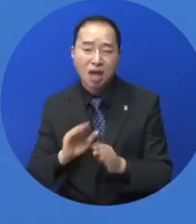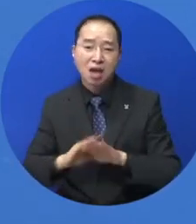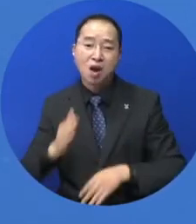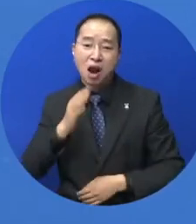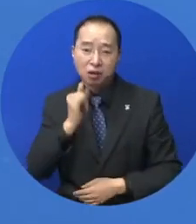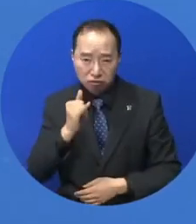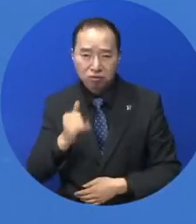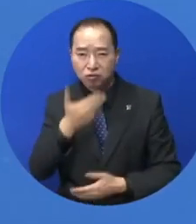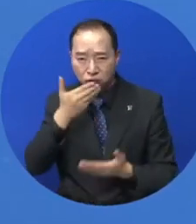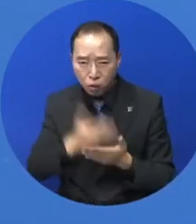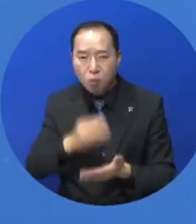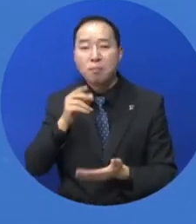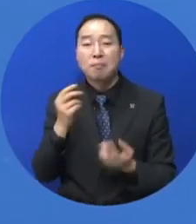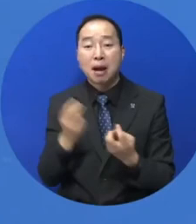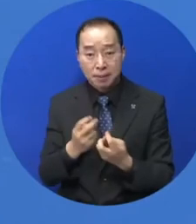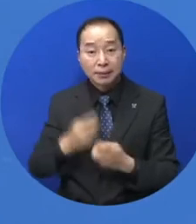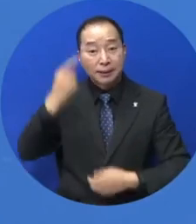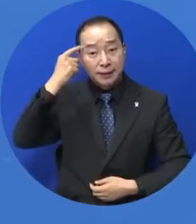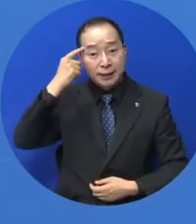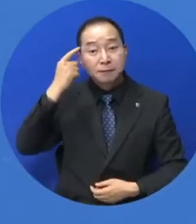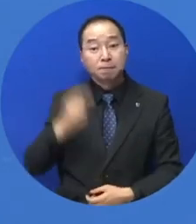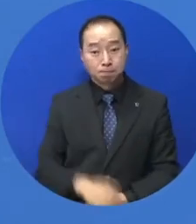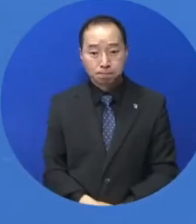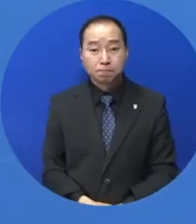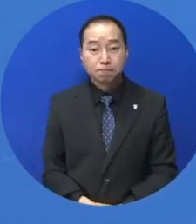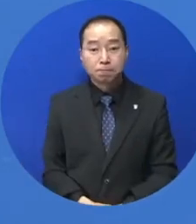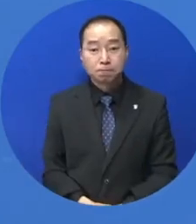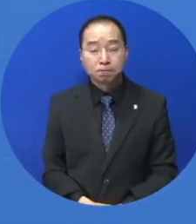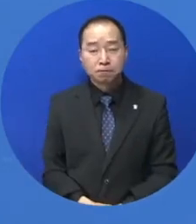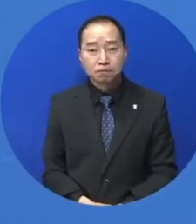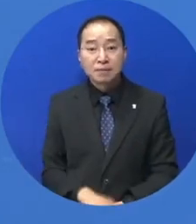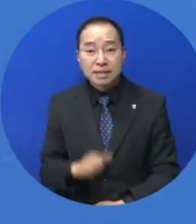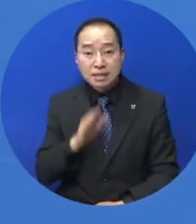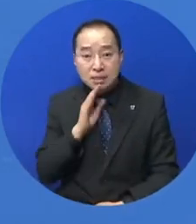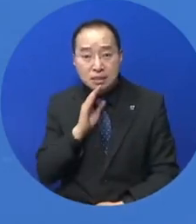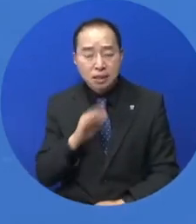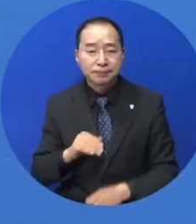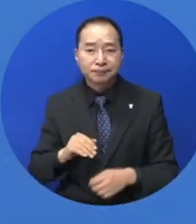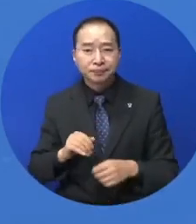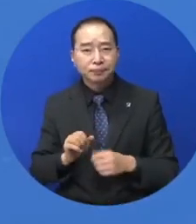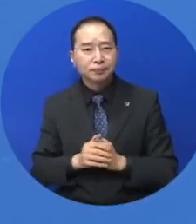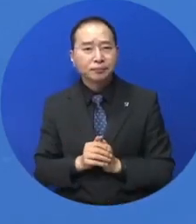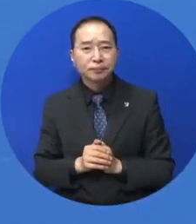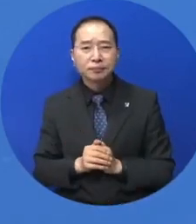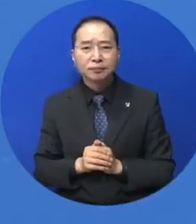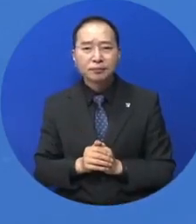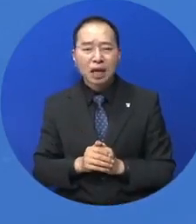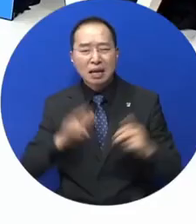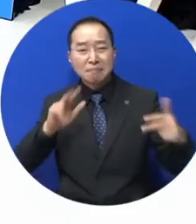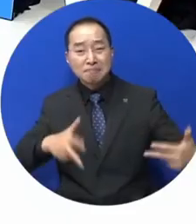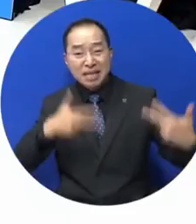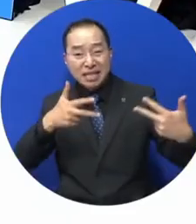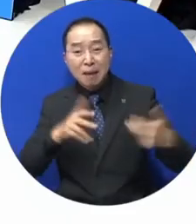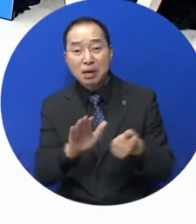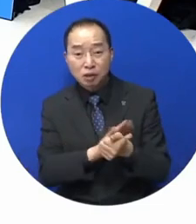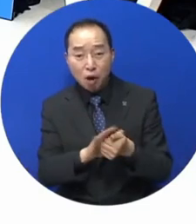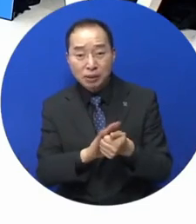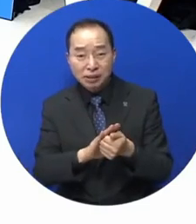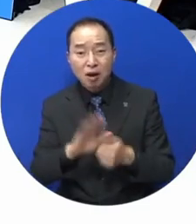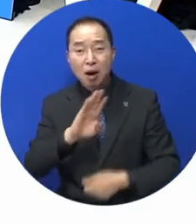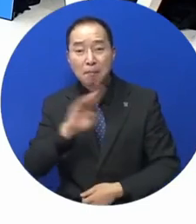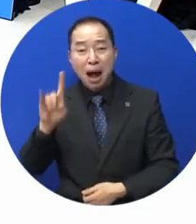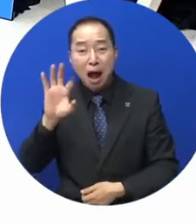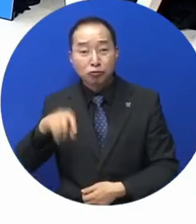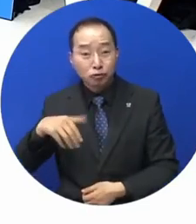있는 굉장히 좋은 대안이다라고 생각을 하고요. 실제로 비대면 서비스 바우처를 중소벤처기업부에서 이런